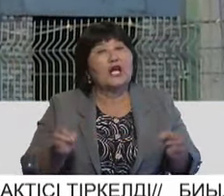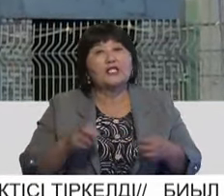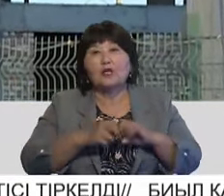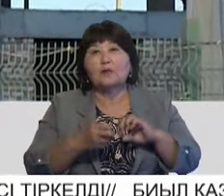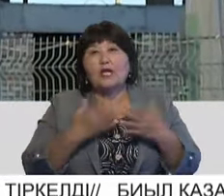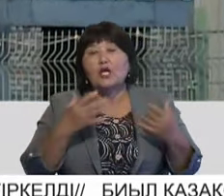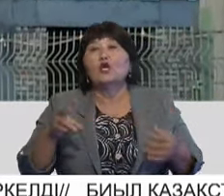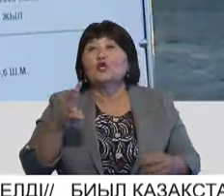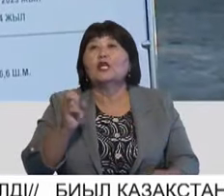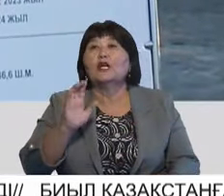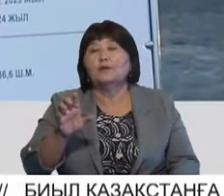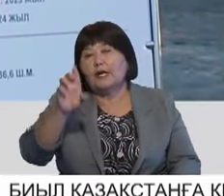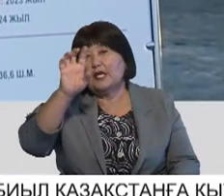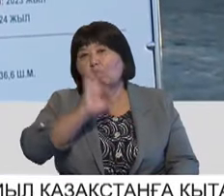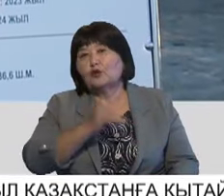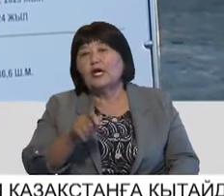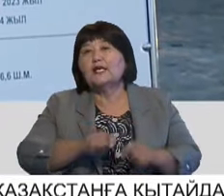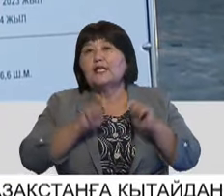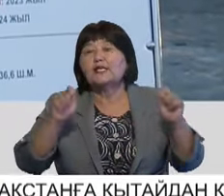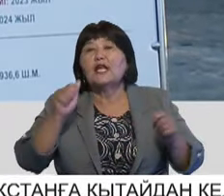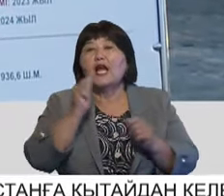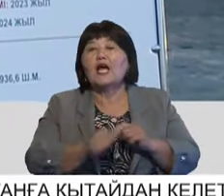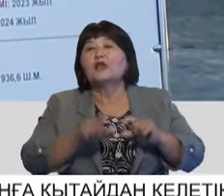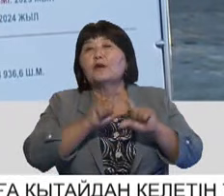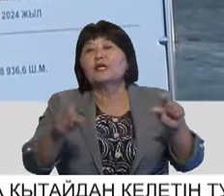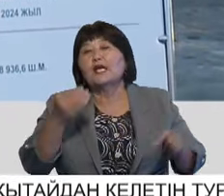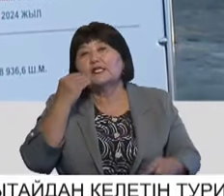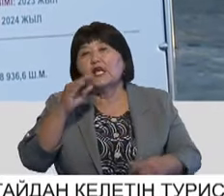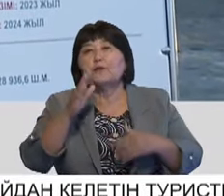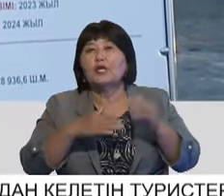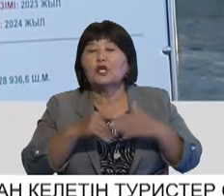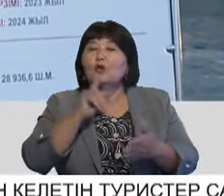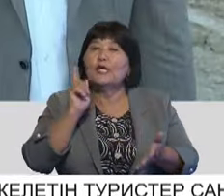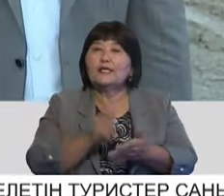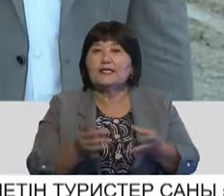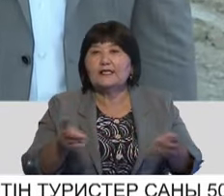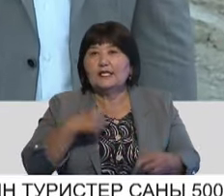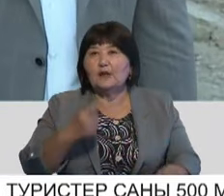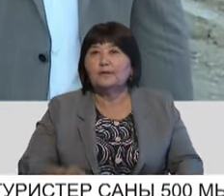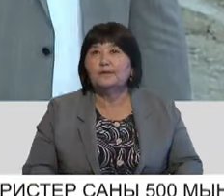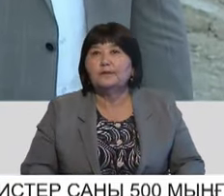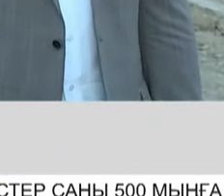мәселе жоқ. Нұрлыбек Нәлібаев ел игілігі үшін есік ашатын әрбір нысандар сапалы салынуы тиіс деді.